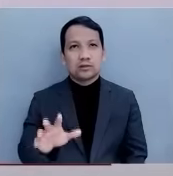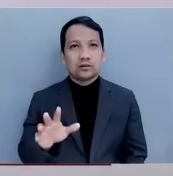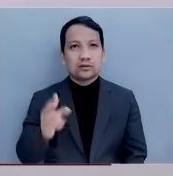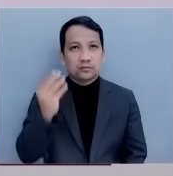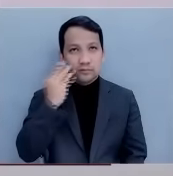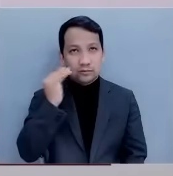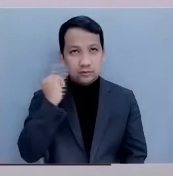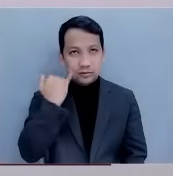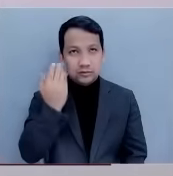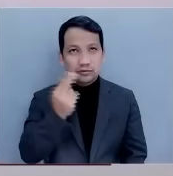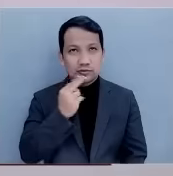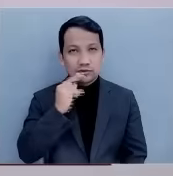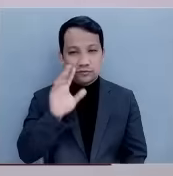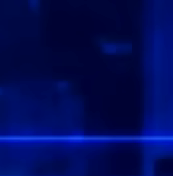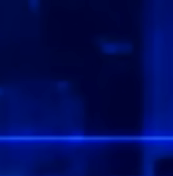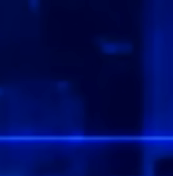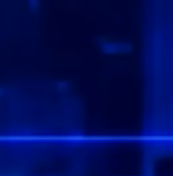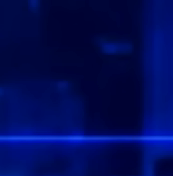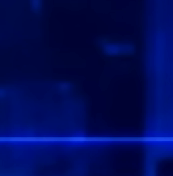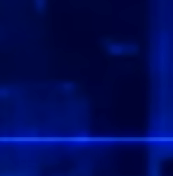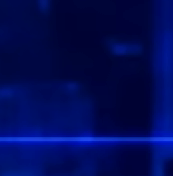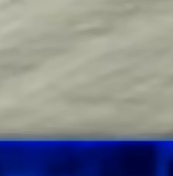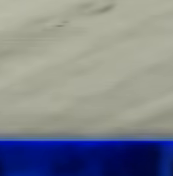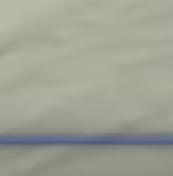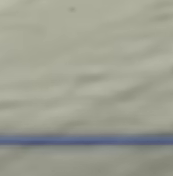MJ Marfuri, News 5.